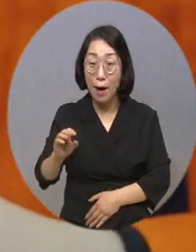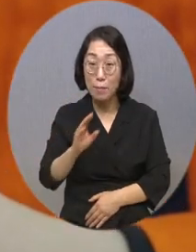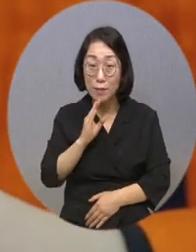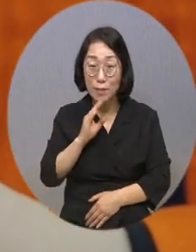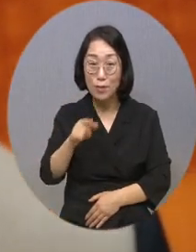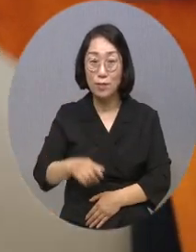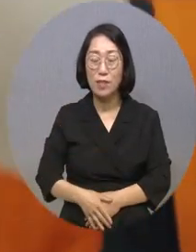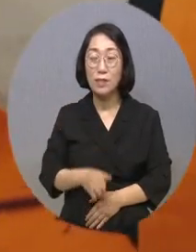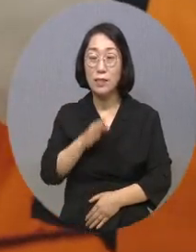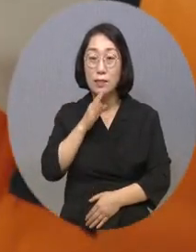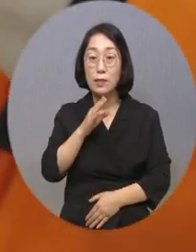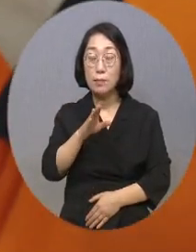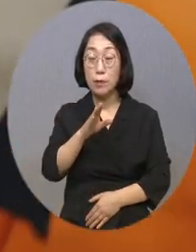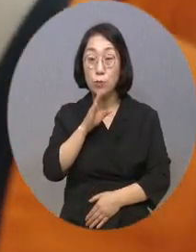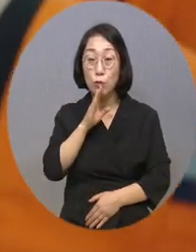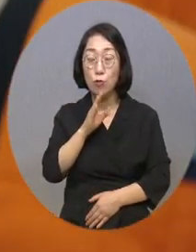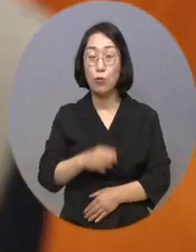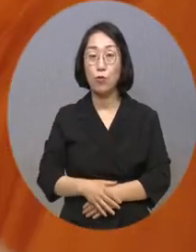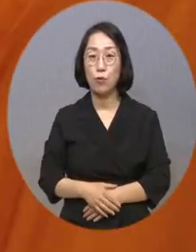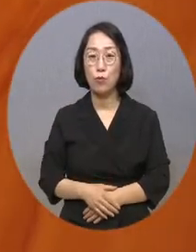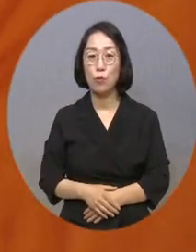이렇게 먹는 거라니까요.